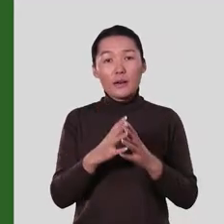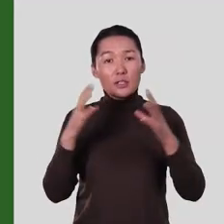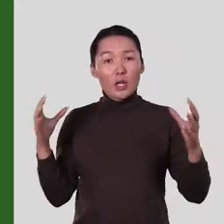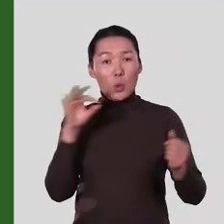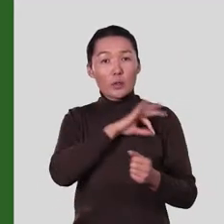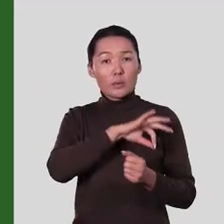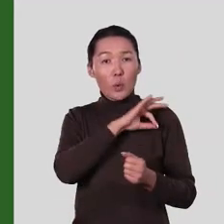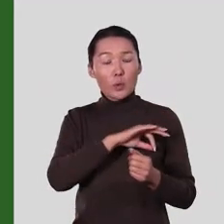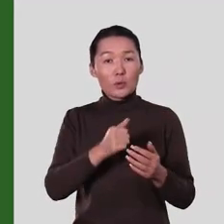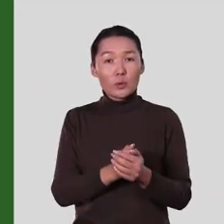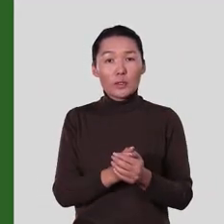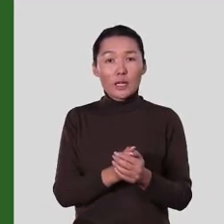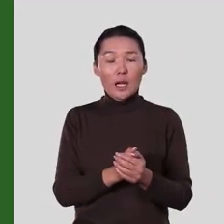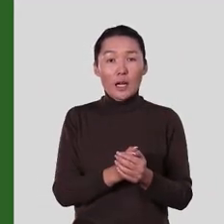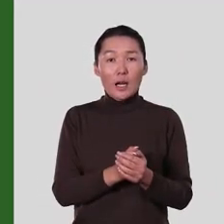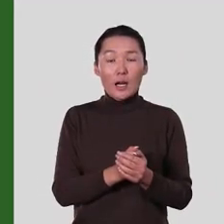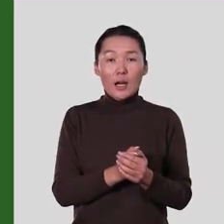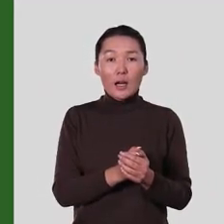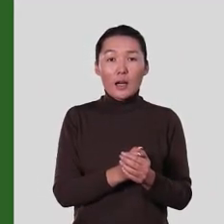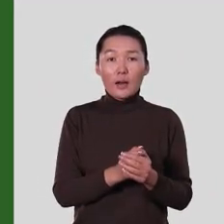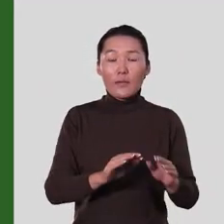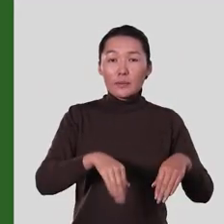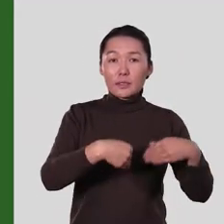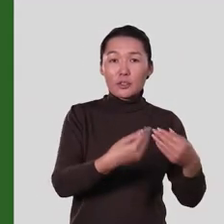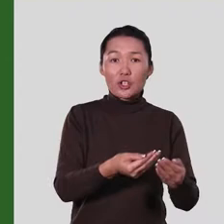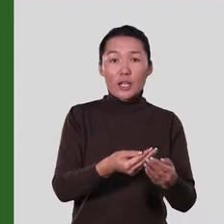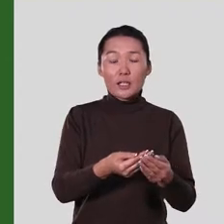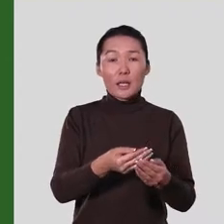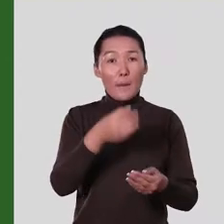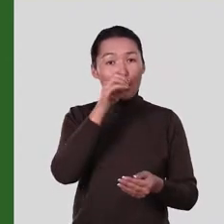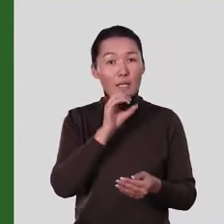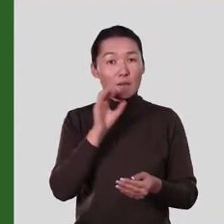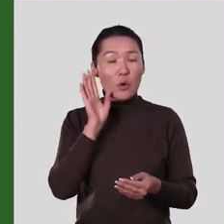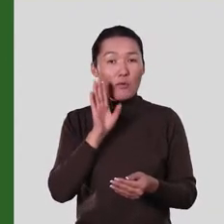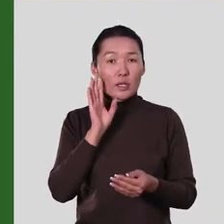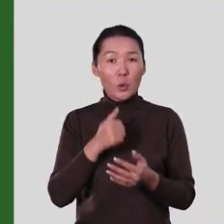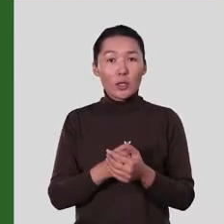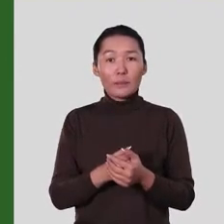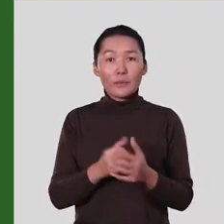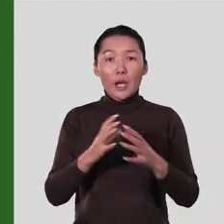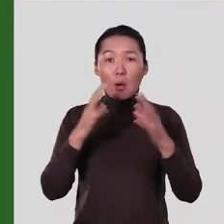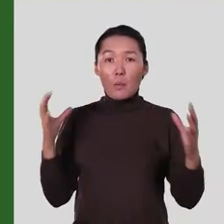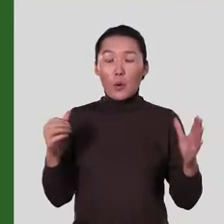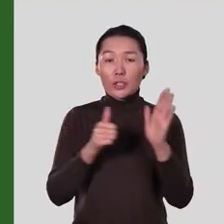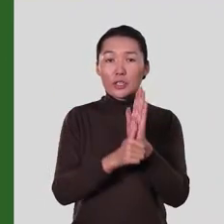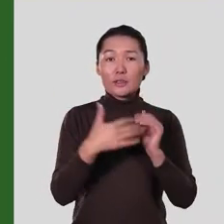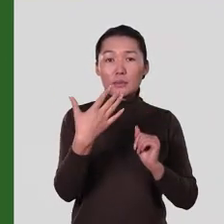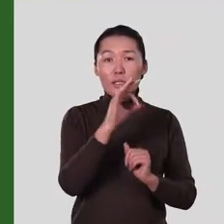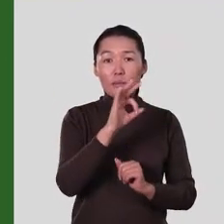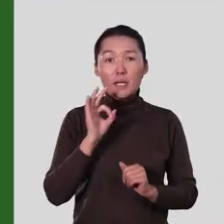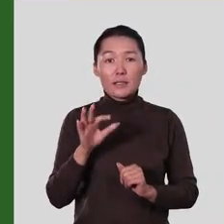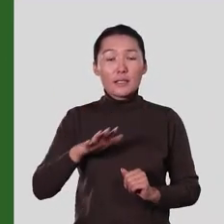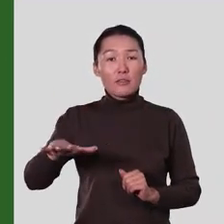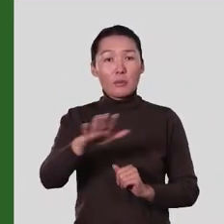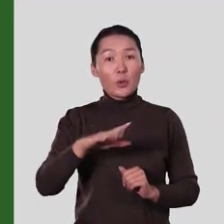обеспечении сельского населения питьевой водой. Более 65% площади